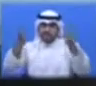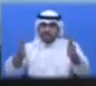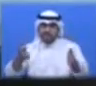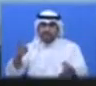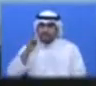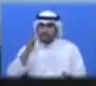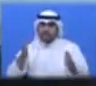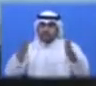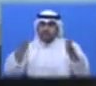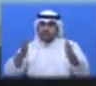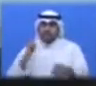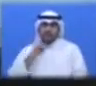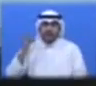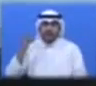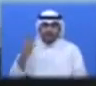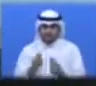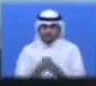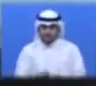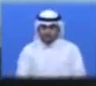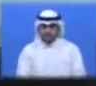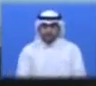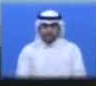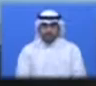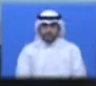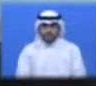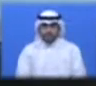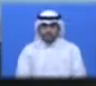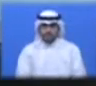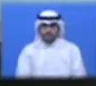العربية للتراث، يوسف صفرة، تلفزيون دولة الكويت.